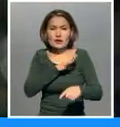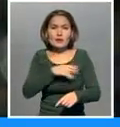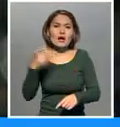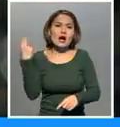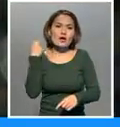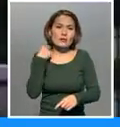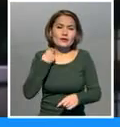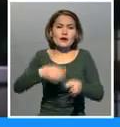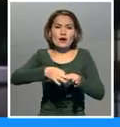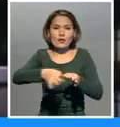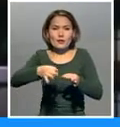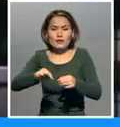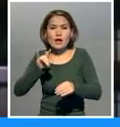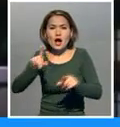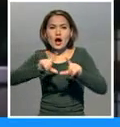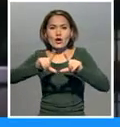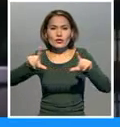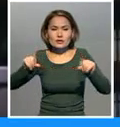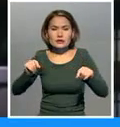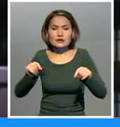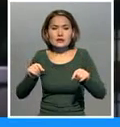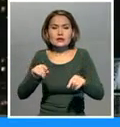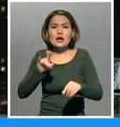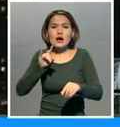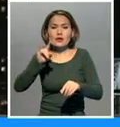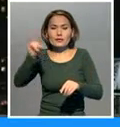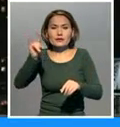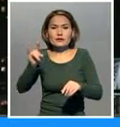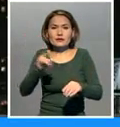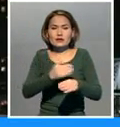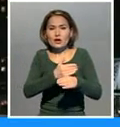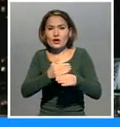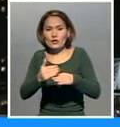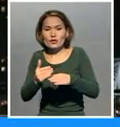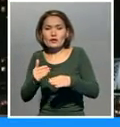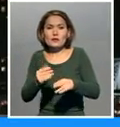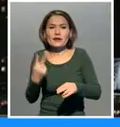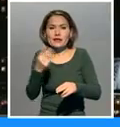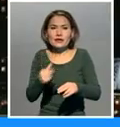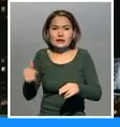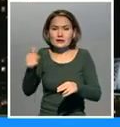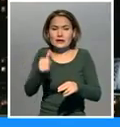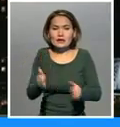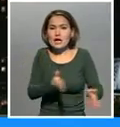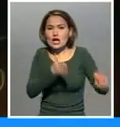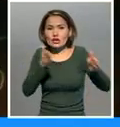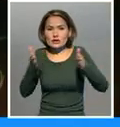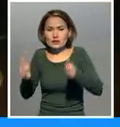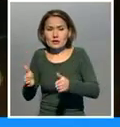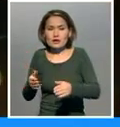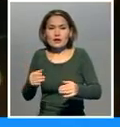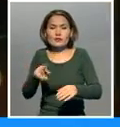Хитроу, Лутон, Стансted және Гатвик әуежайларында жүздеген ішкі және халықаралық рейс 2 сағатқа шегеріліп, кейбіреуі мүлдем доғарылған